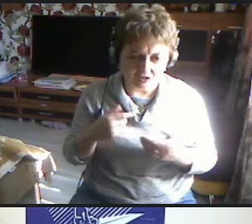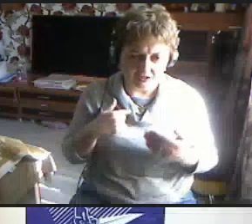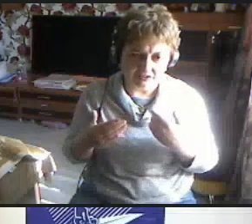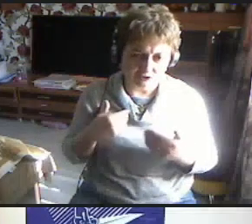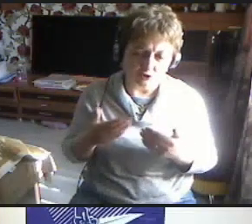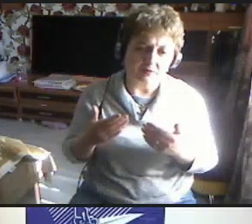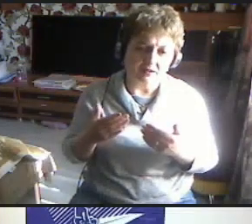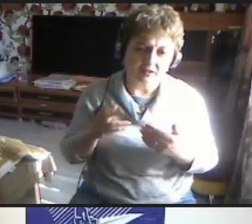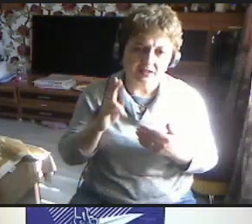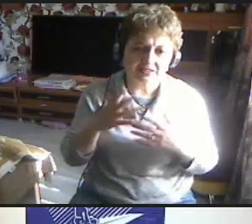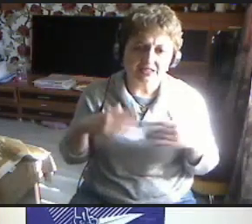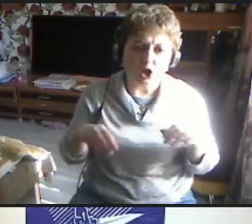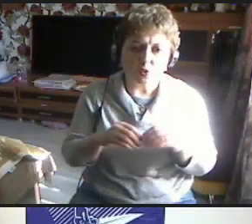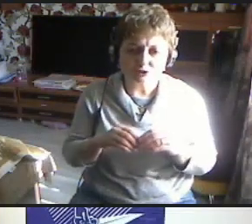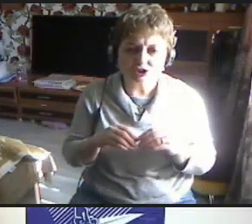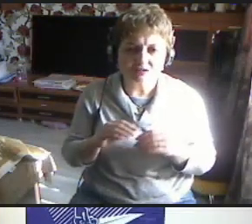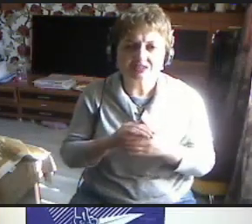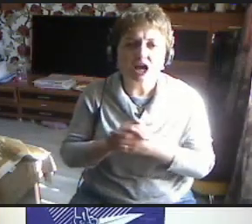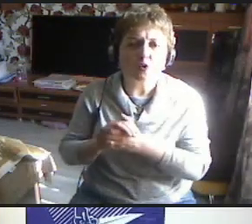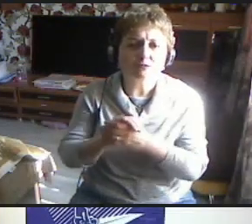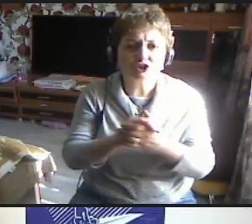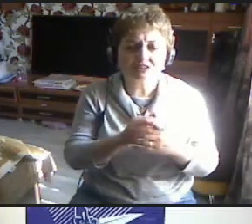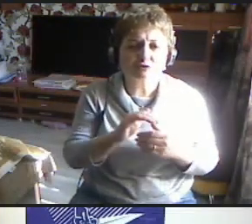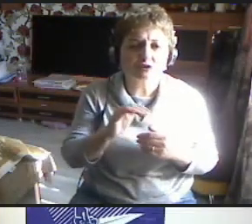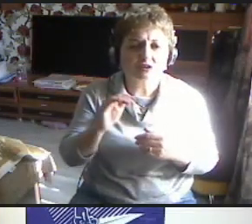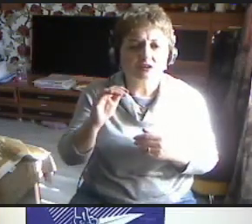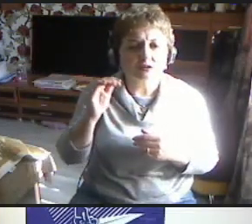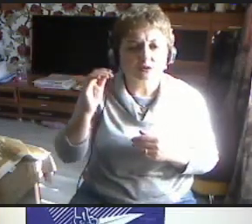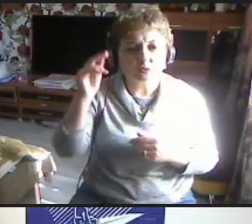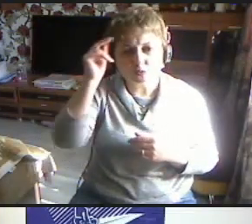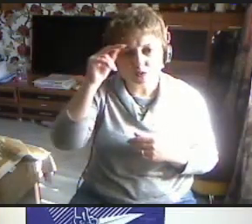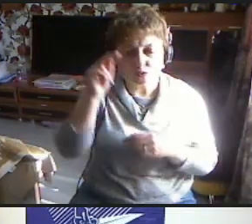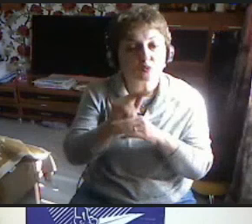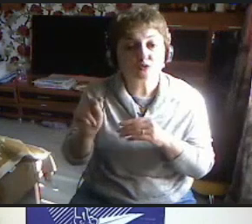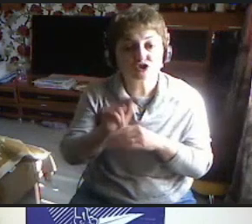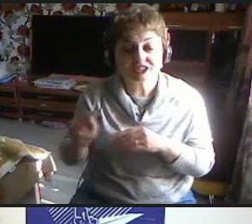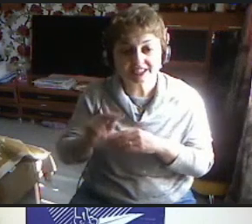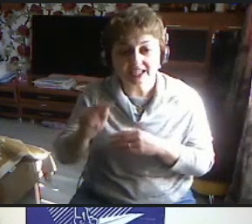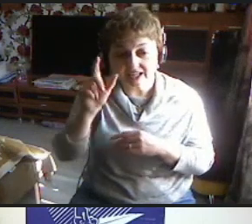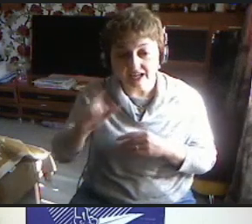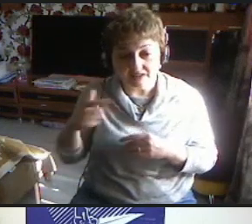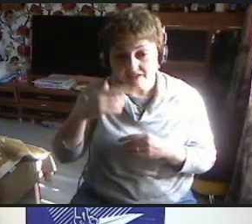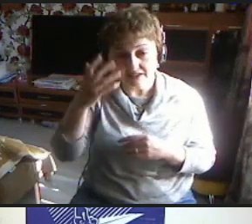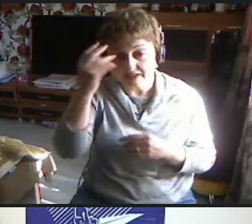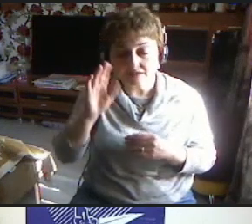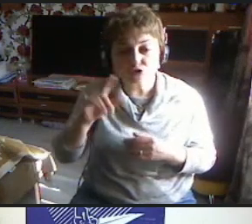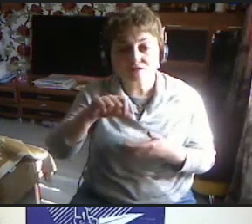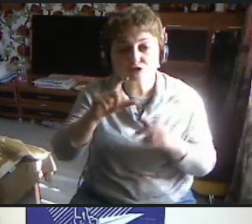сообществу учителей. Но нельзя забывать о том, что в школе присутствуют и